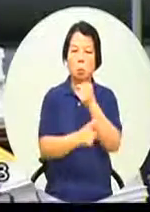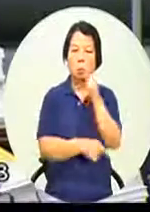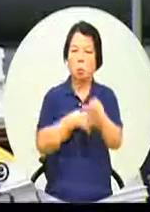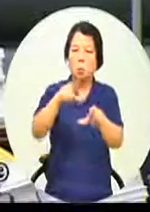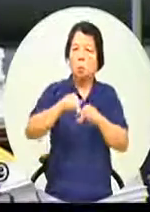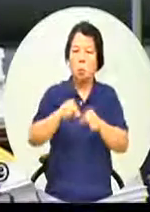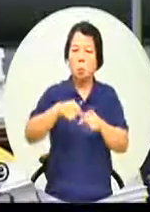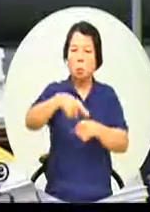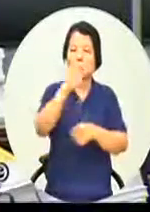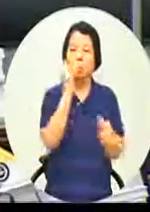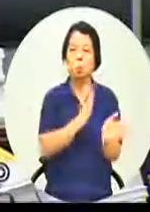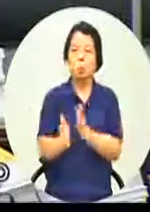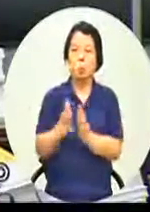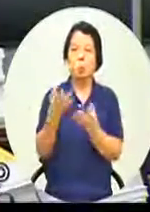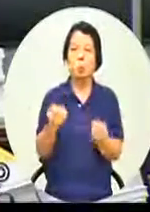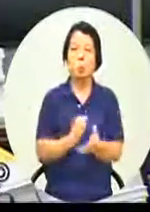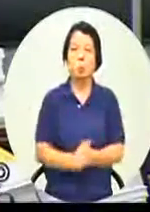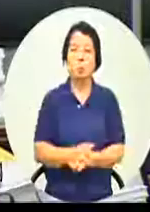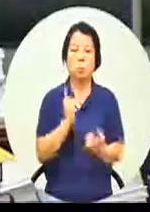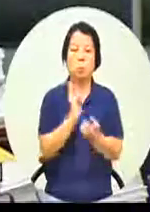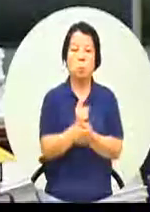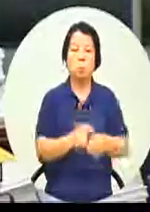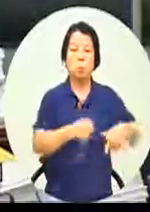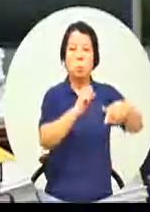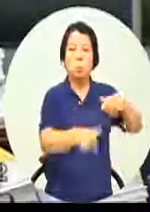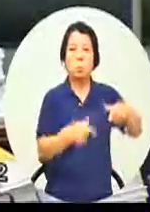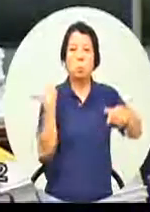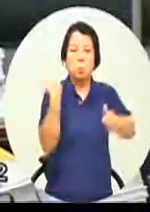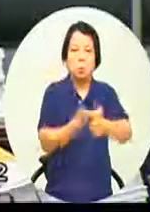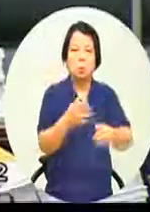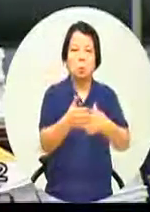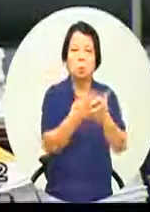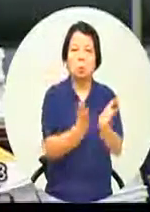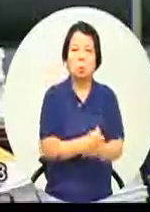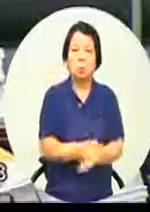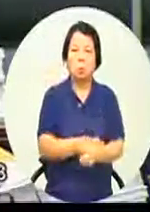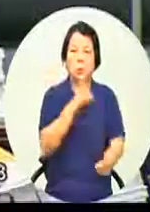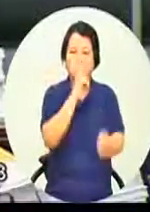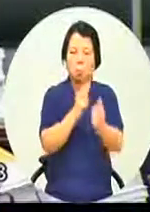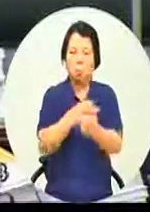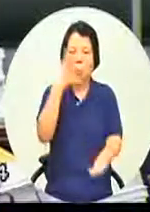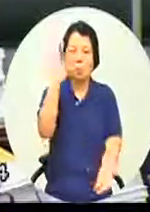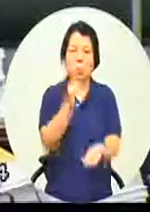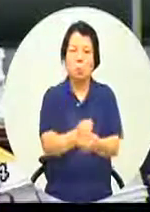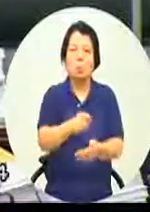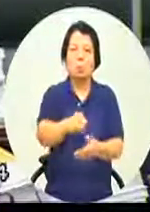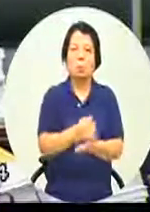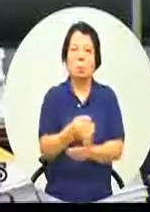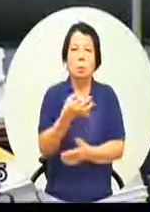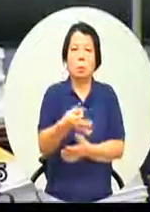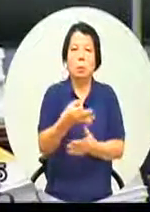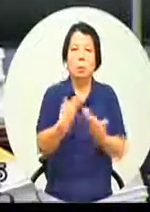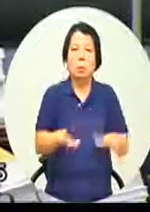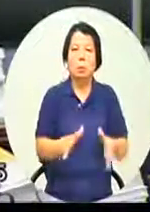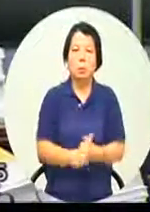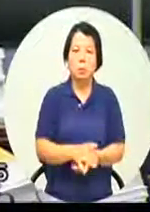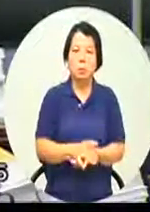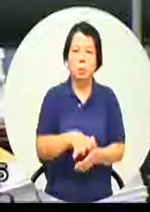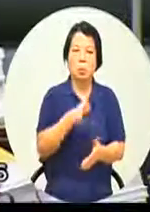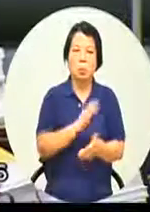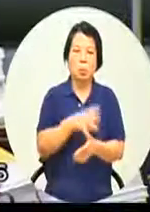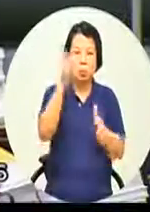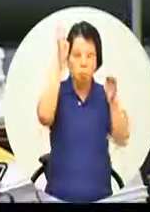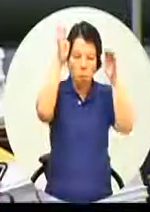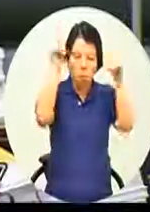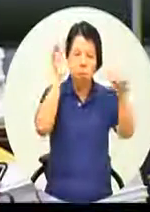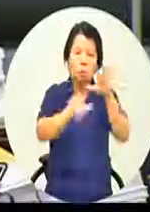理。以至于我们的厂商屡犯，这些金额其实都不小。你看，我们捕犬的业务，你们今